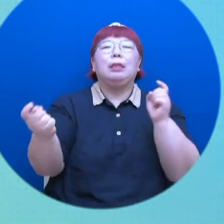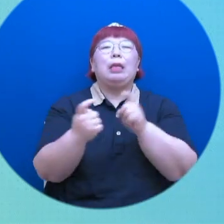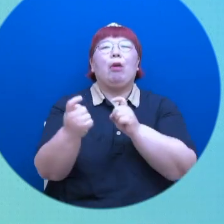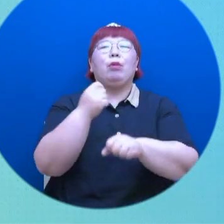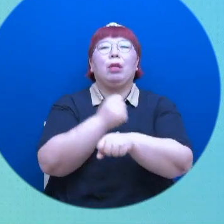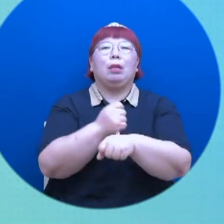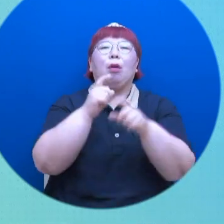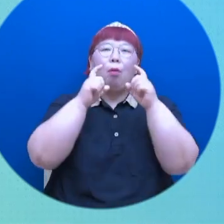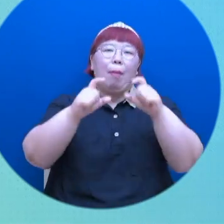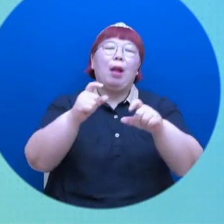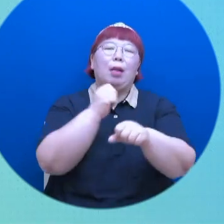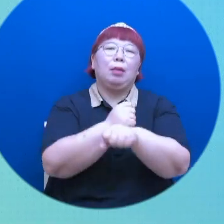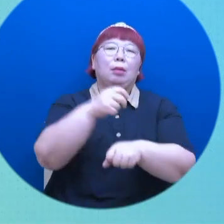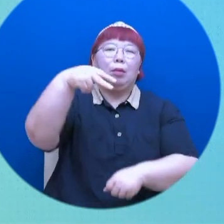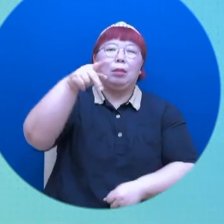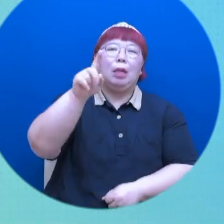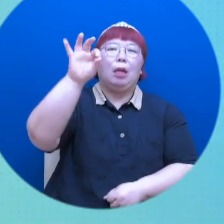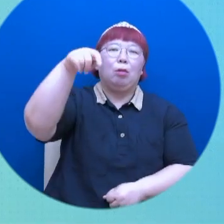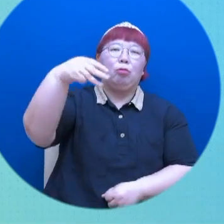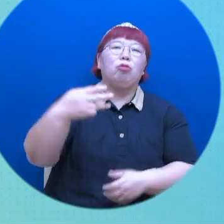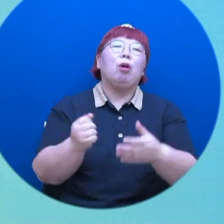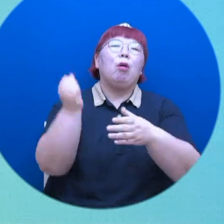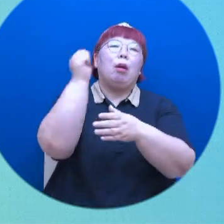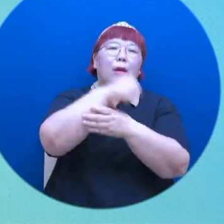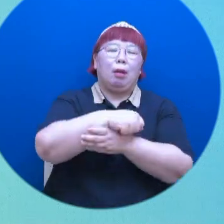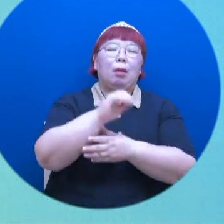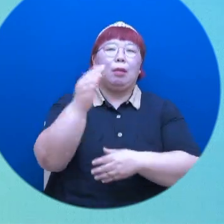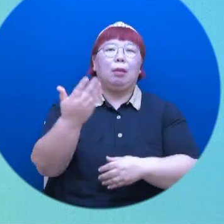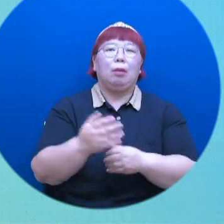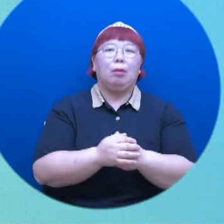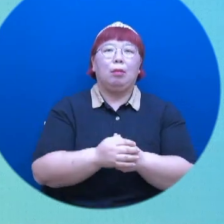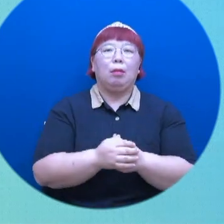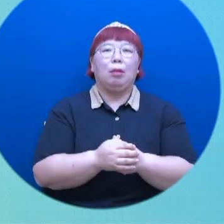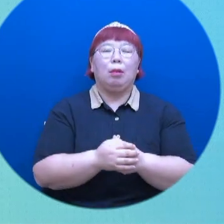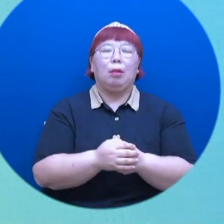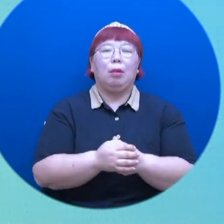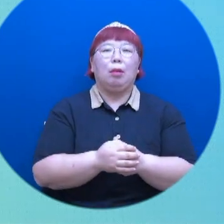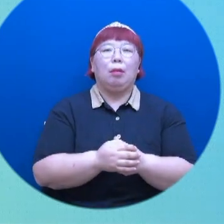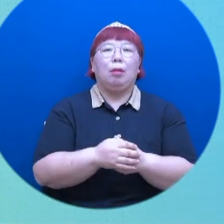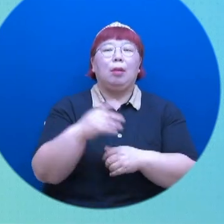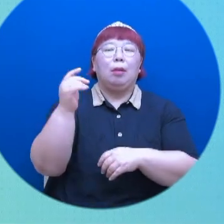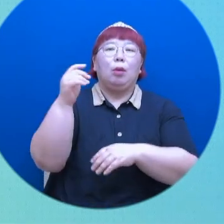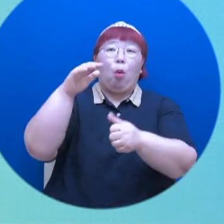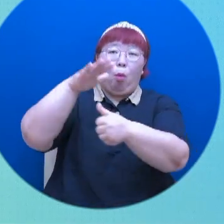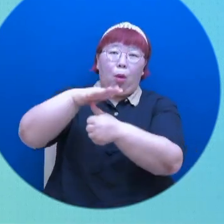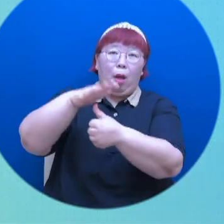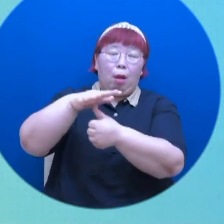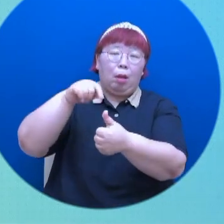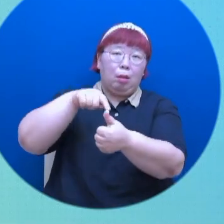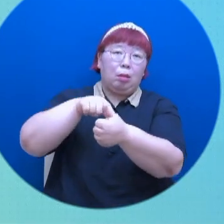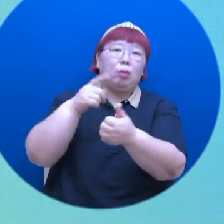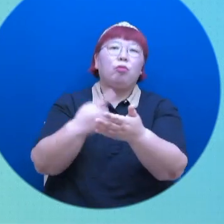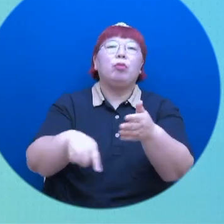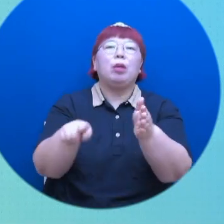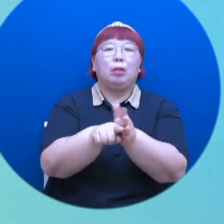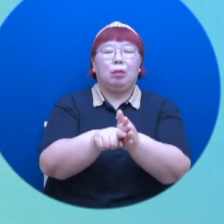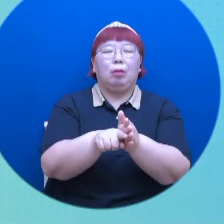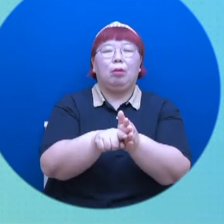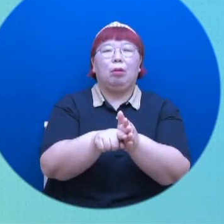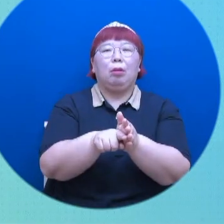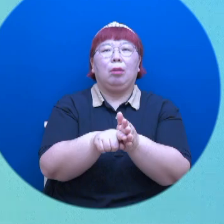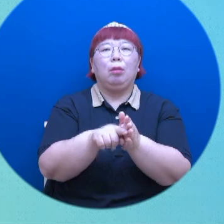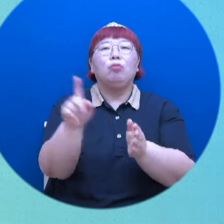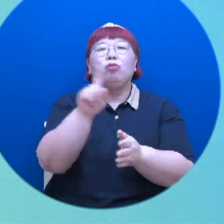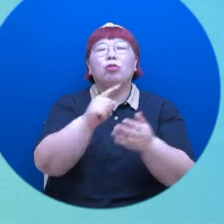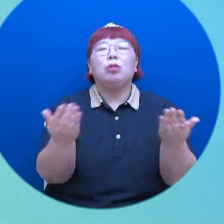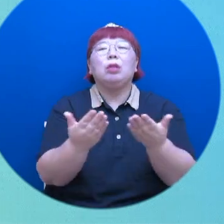사울이 허락하게 되죠. 그리고 사울이 다윗에게 한 일이 있습니다. 그것이